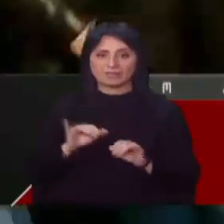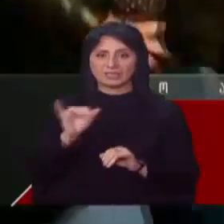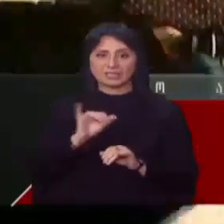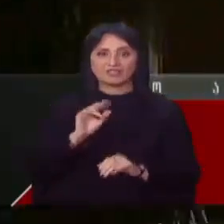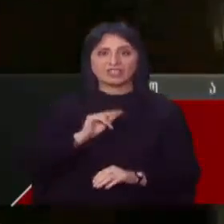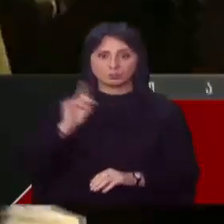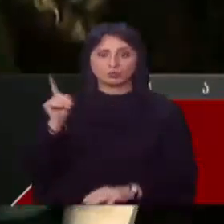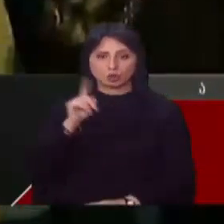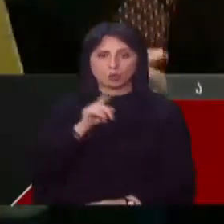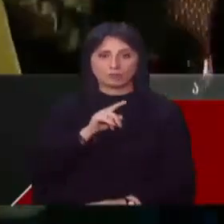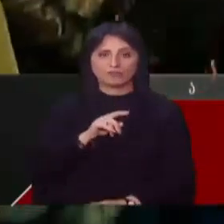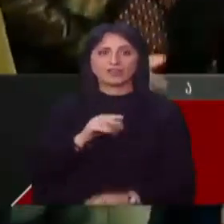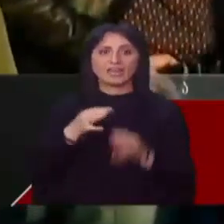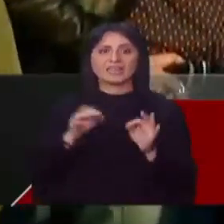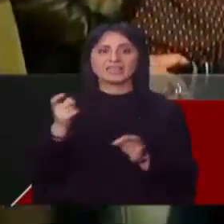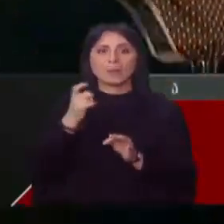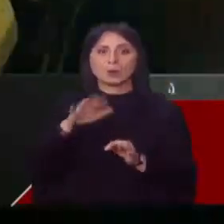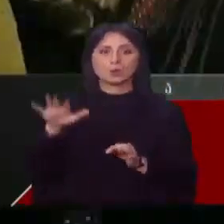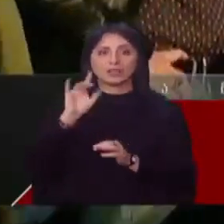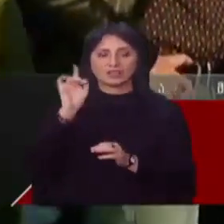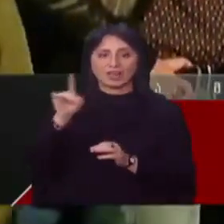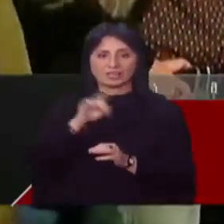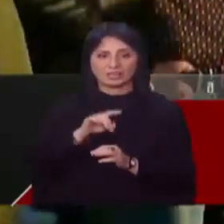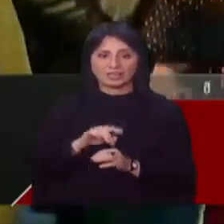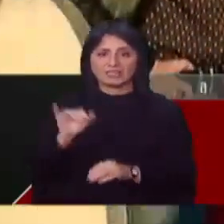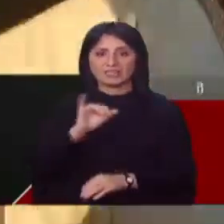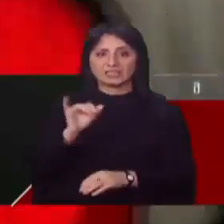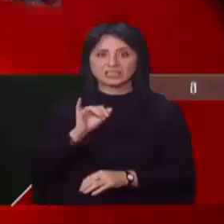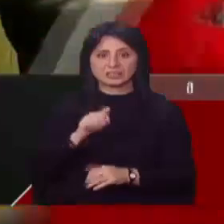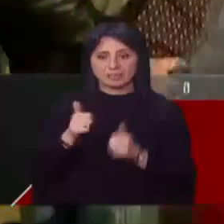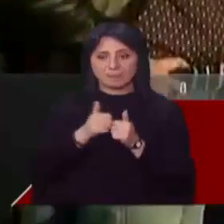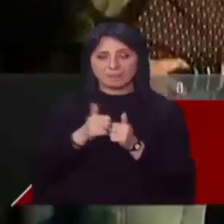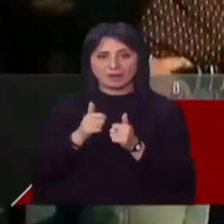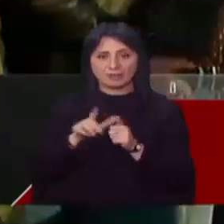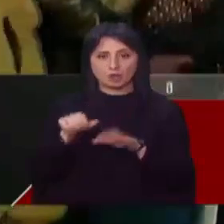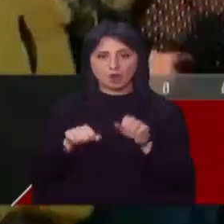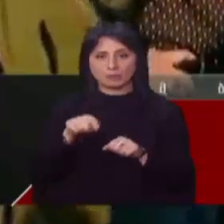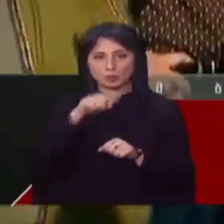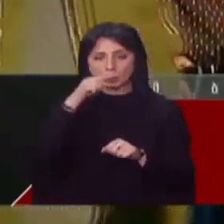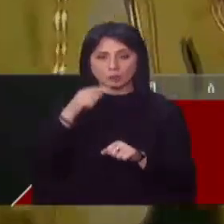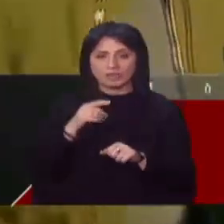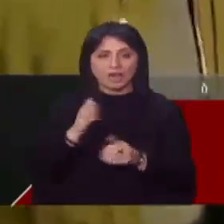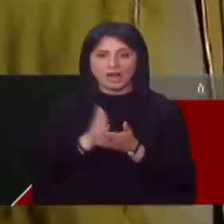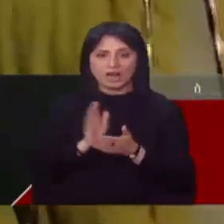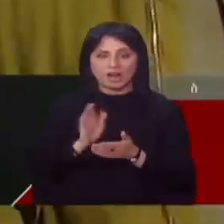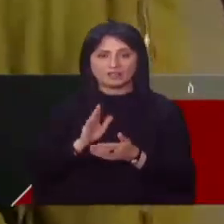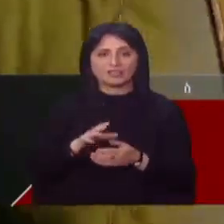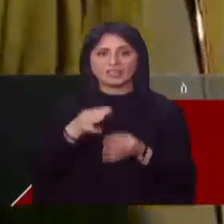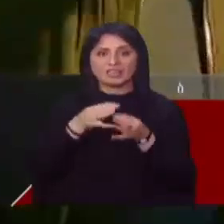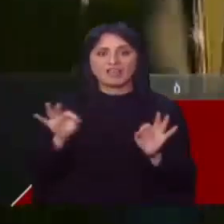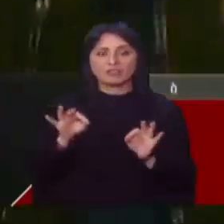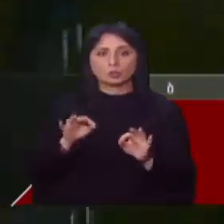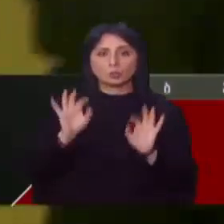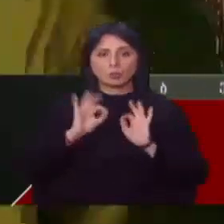სადღაც მუშაობდეს დემოკრატიულ ქვეყანაში, სადაც მეზობელი ოკუპანტი რუსეთი არ აყავთ და